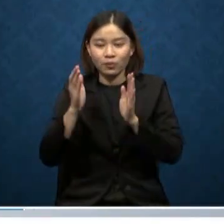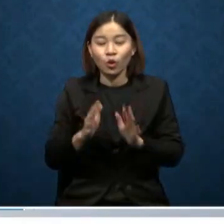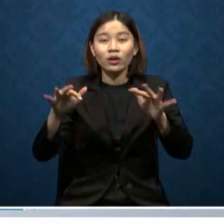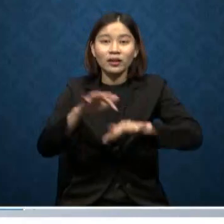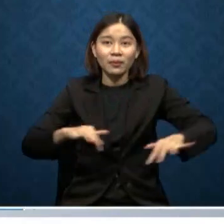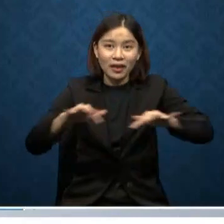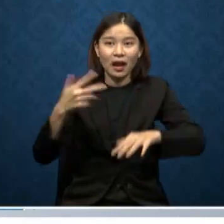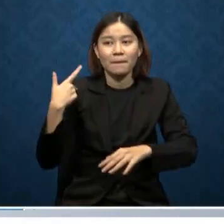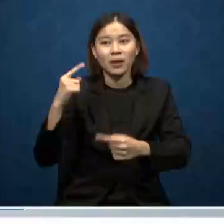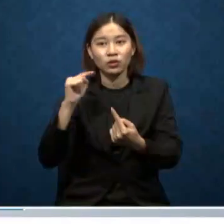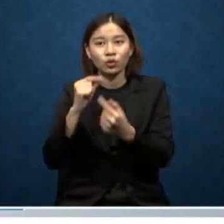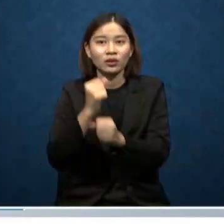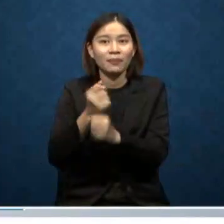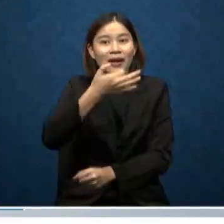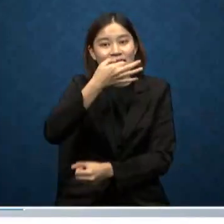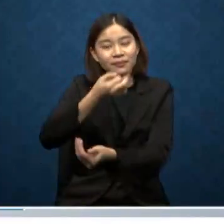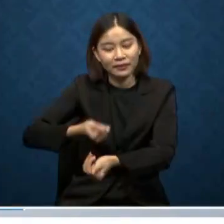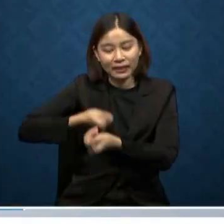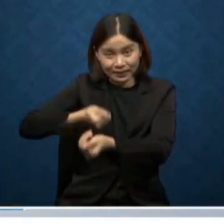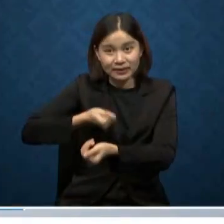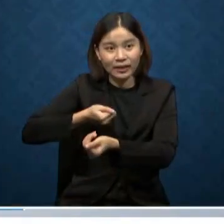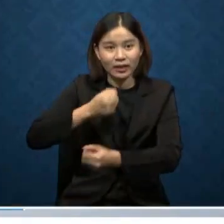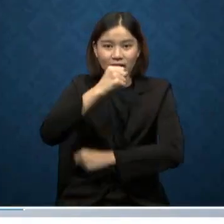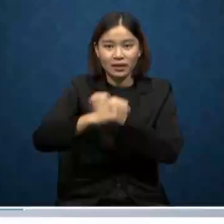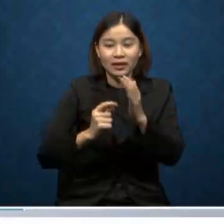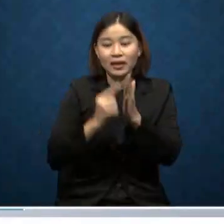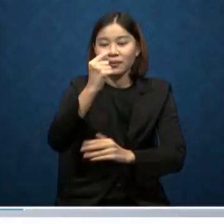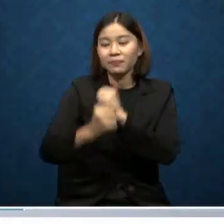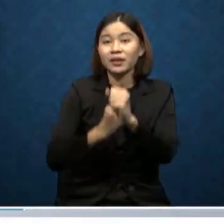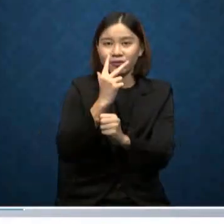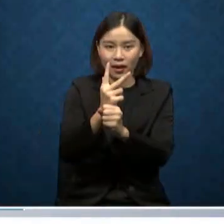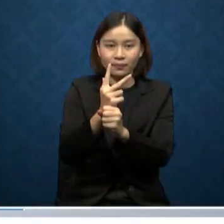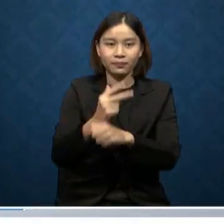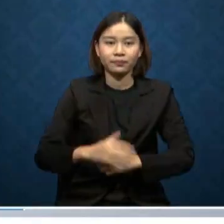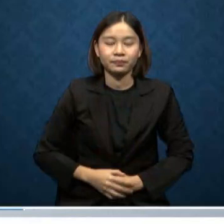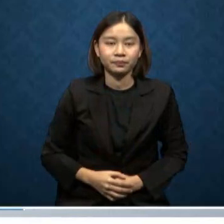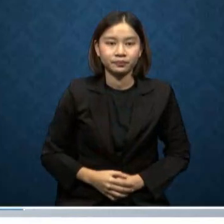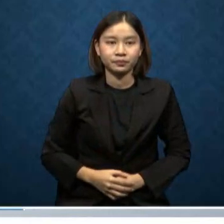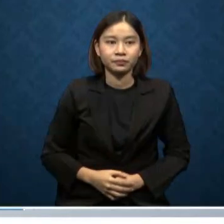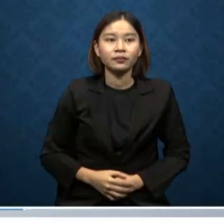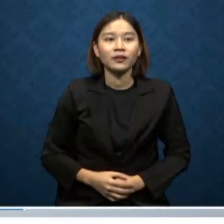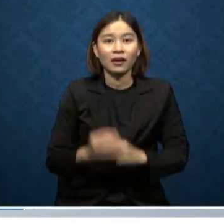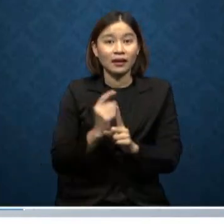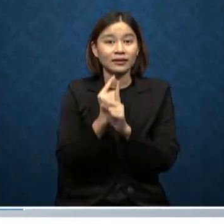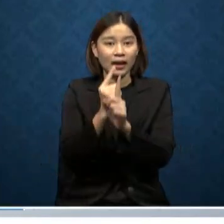รมดา, และใช้ประยช์ ในการประกอบเกศตษกรรมใน 3 ปีแรกนะครับอัี้เนี่ เป็ไปตามมาตละ 96